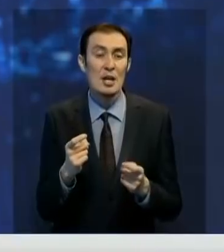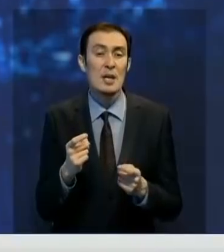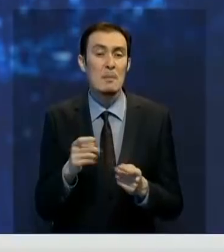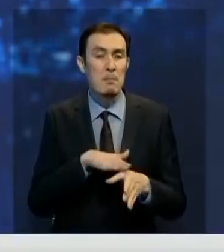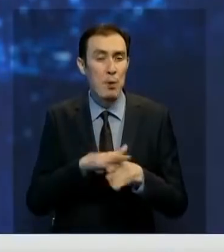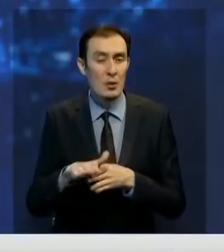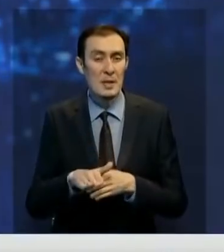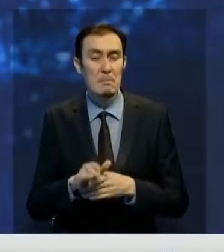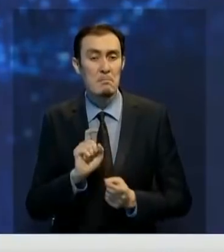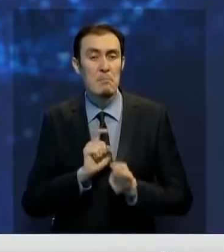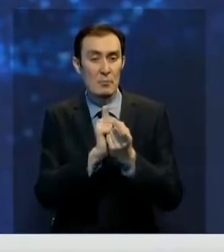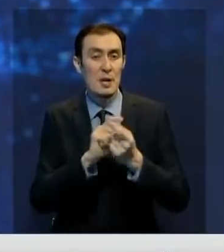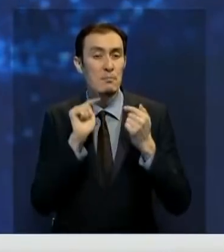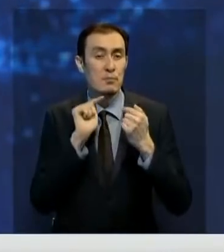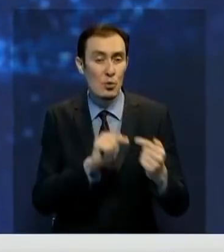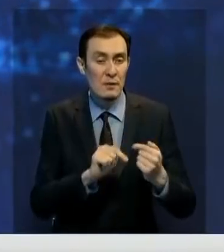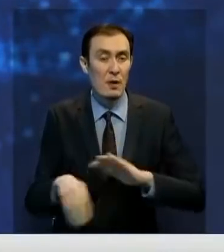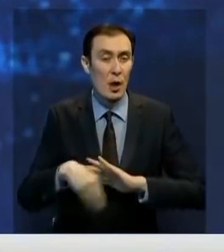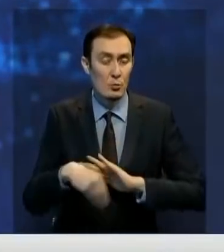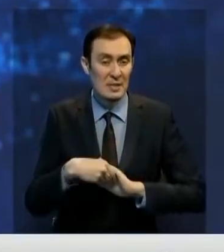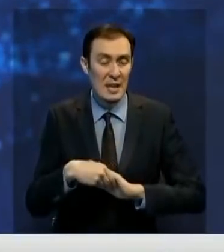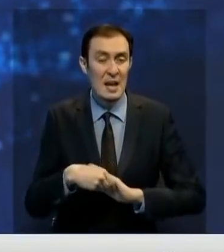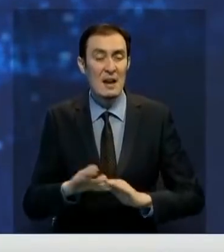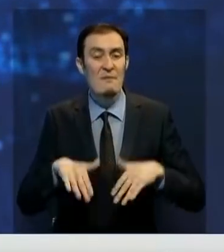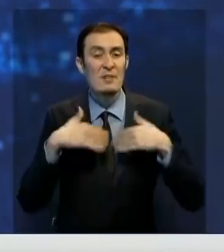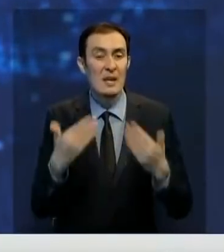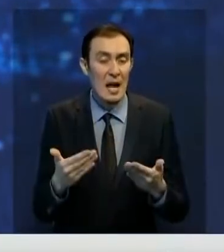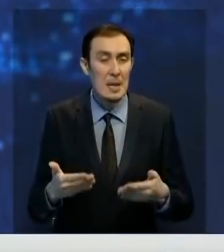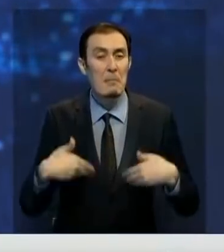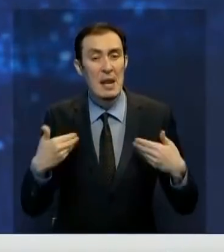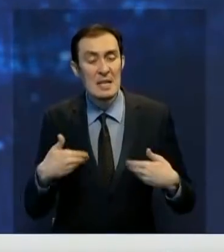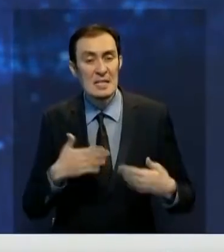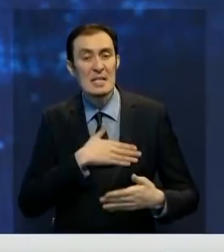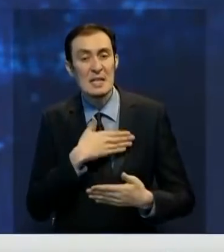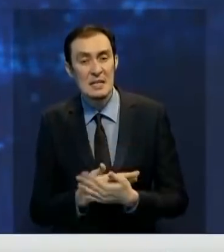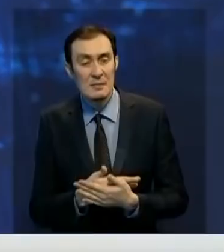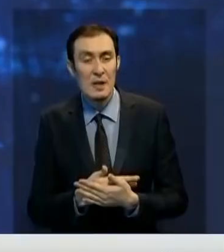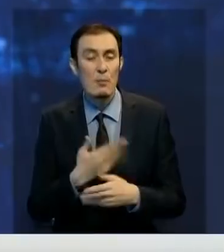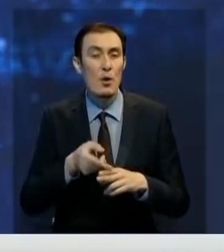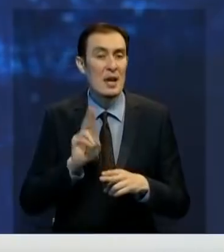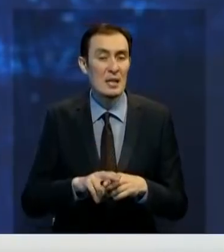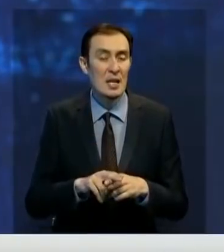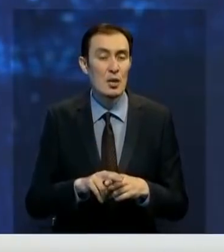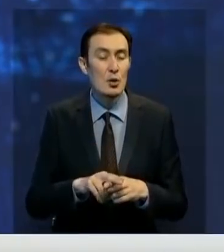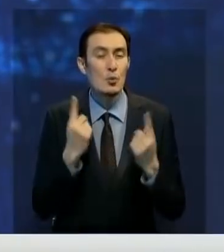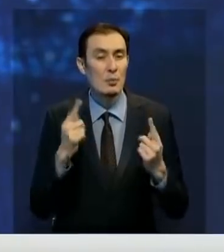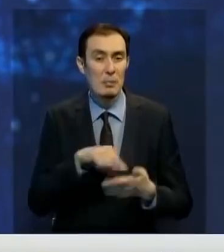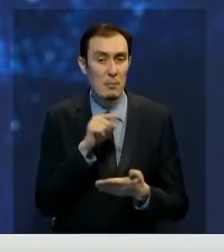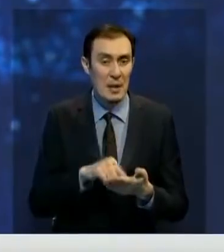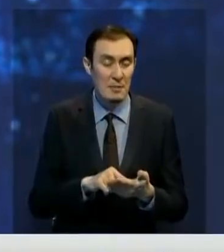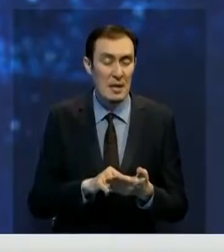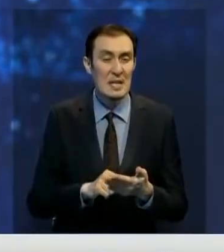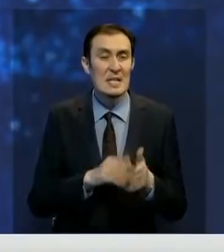беспощадной борьбы с объявленной им беспощадной борьбы с коррупцией выдвигать полезные инициативы по этой серьезной проблеме по его мнению